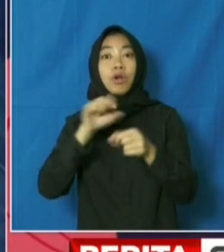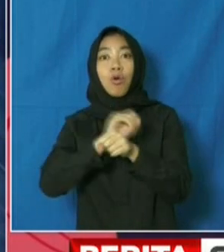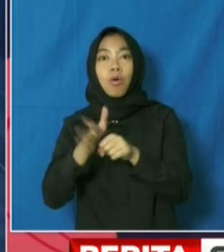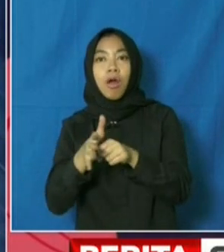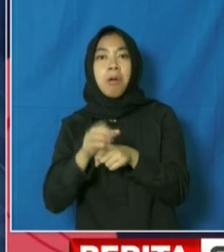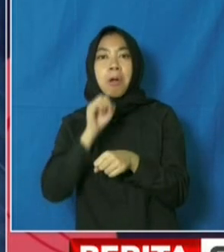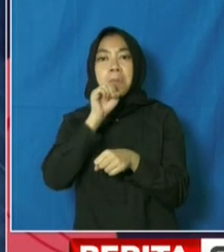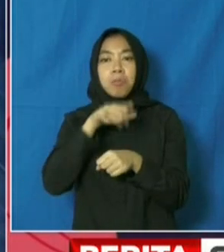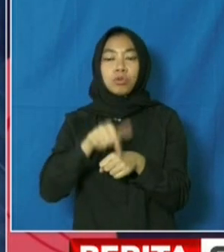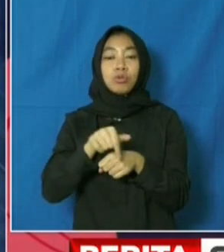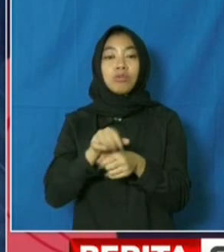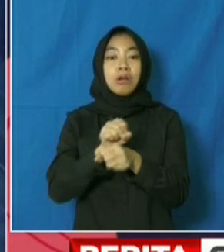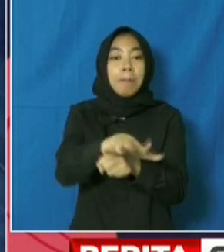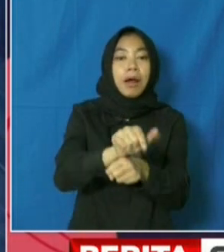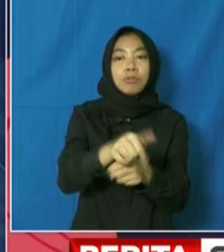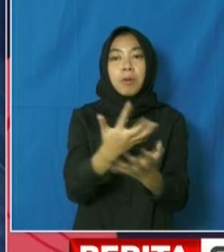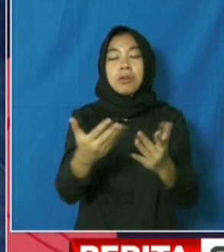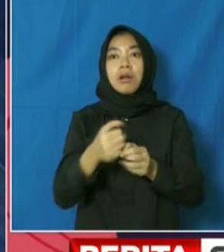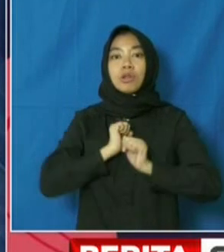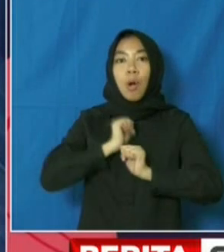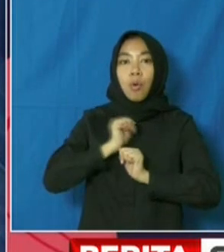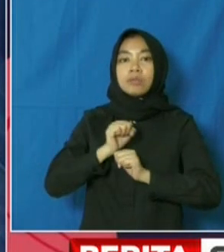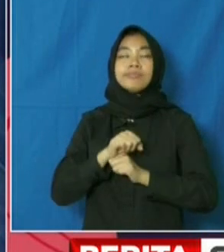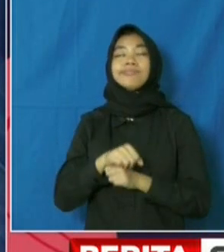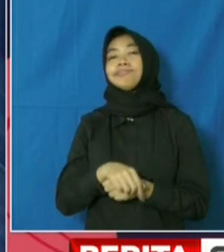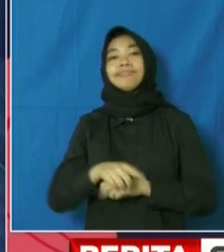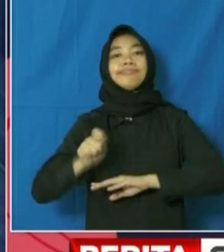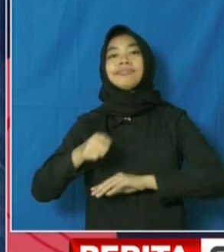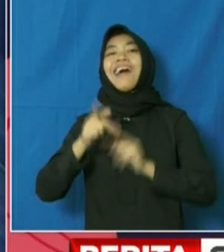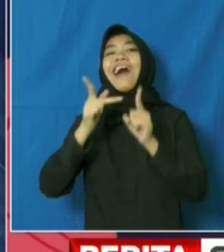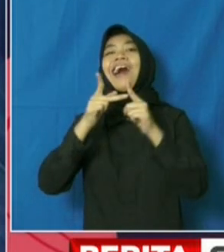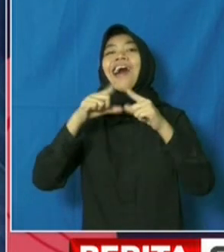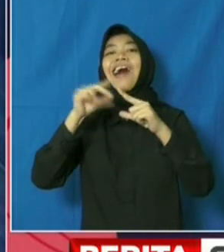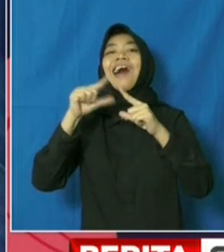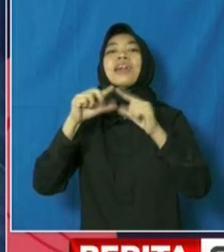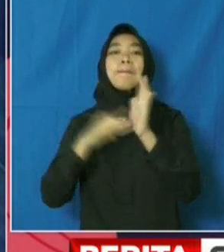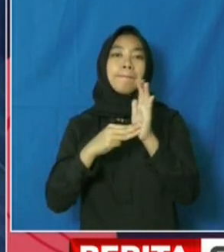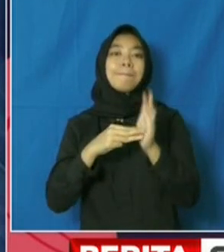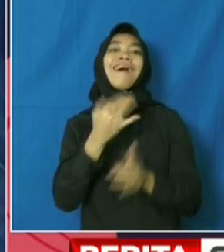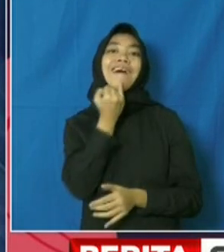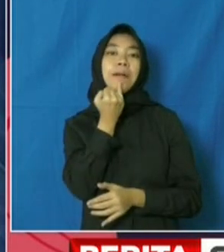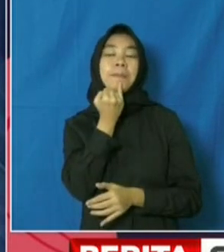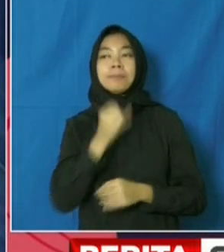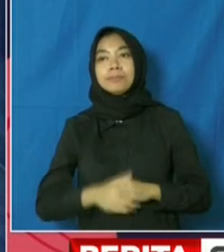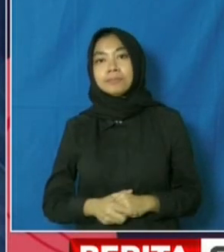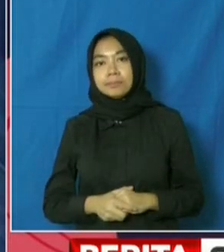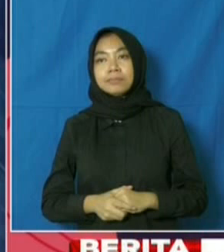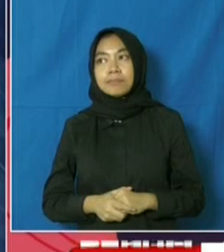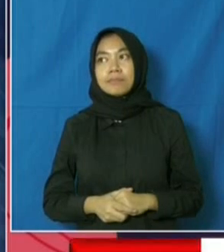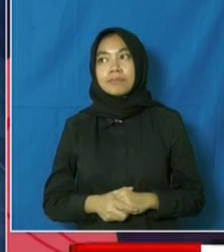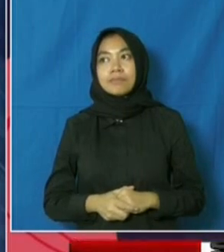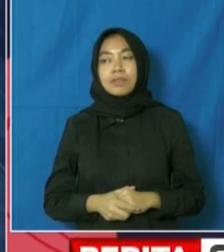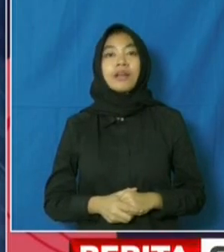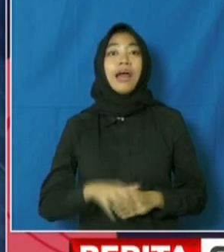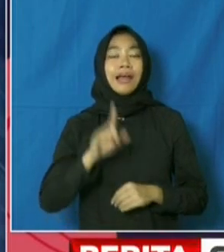menyebabkan ketakutan orang tetapi itu hoax itu adalah hukumnya haram kita penting untuk meningkatkan ketakwaan